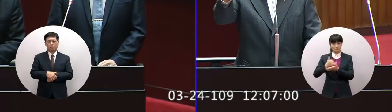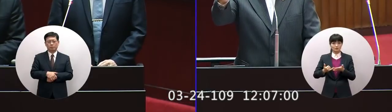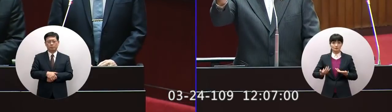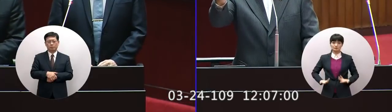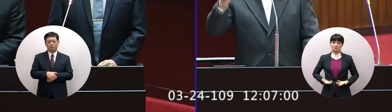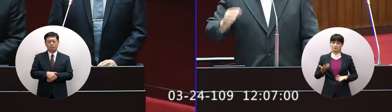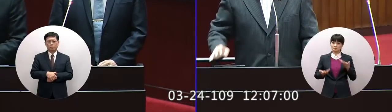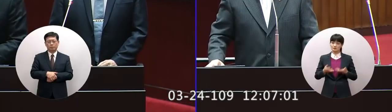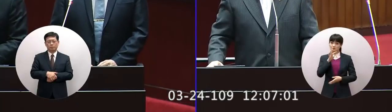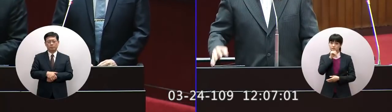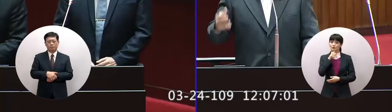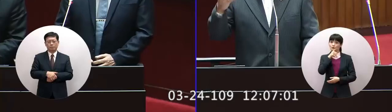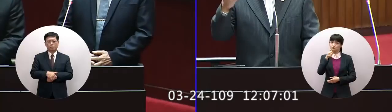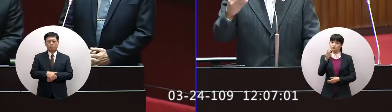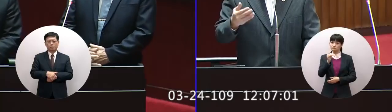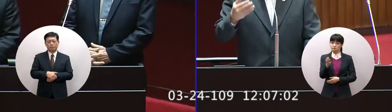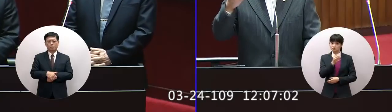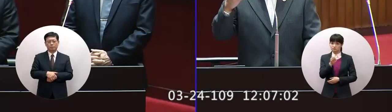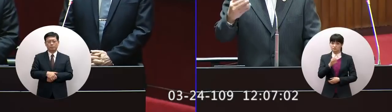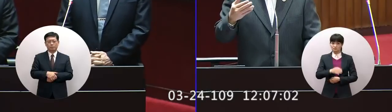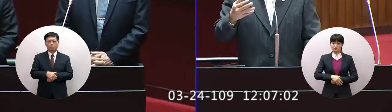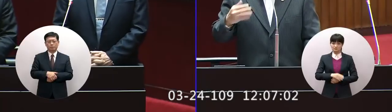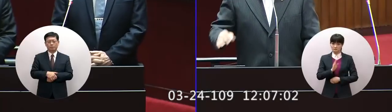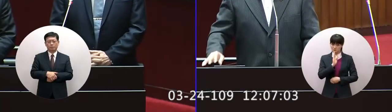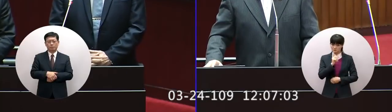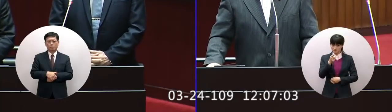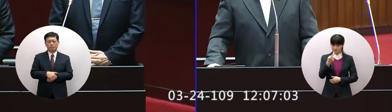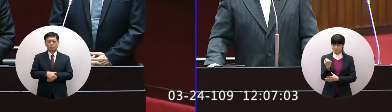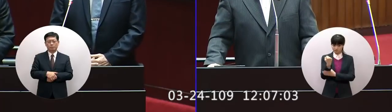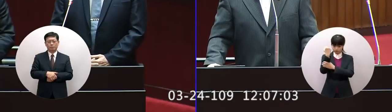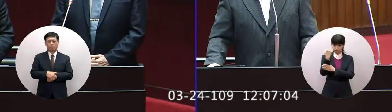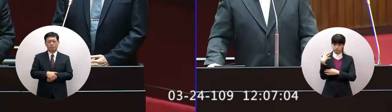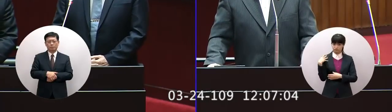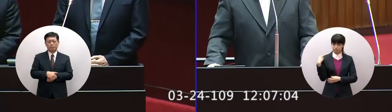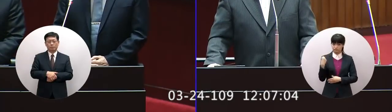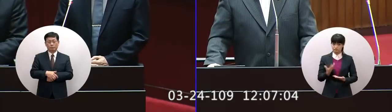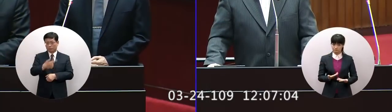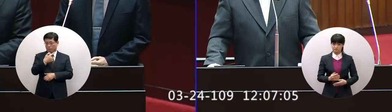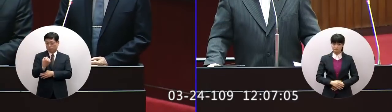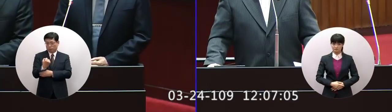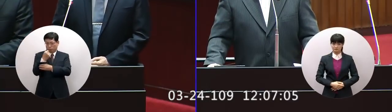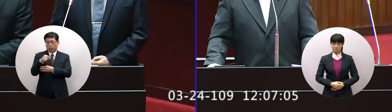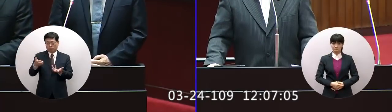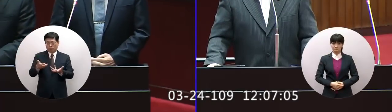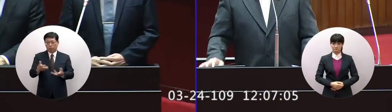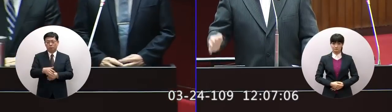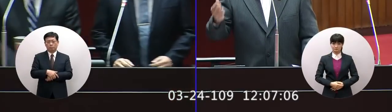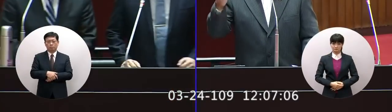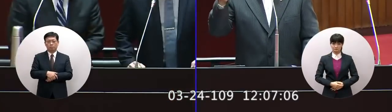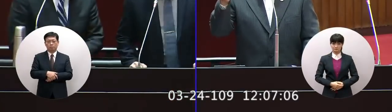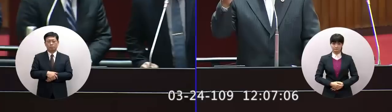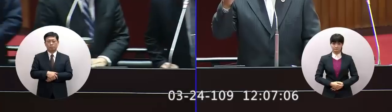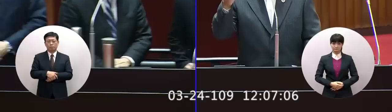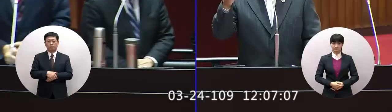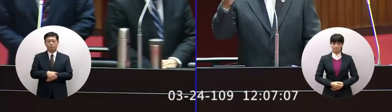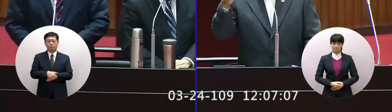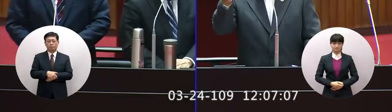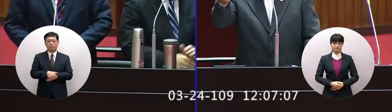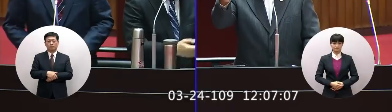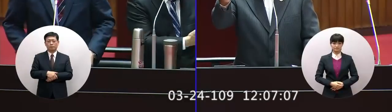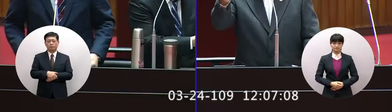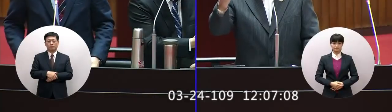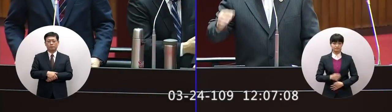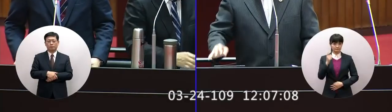冯主委跟国防部副部长，是不是依然支持这个案？ 非常的支持。 那么我想